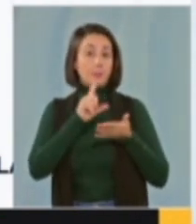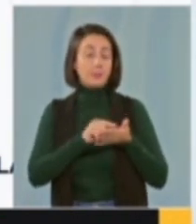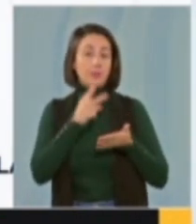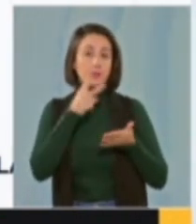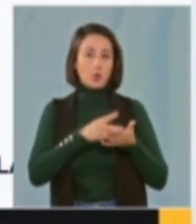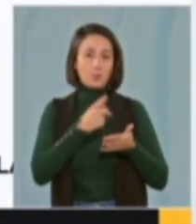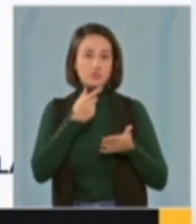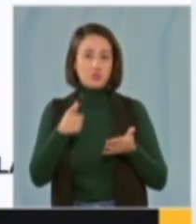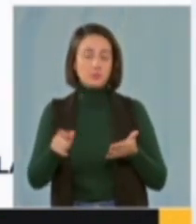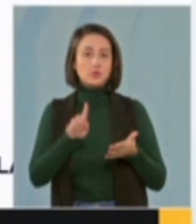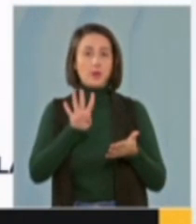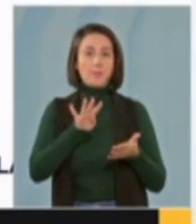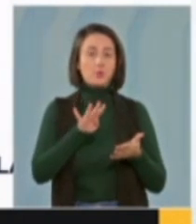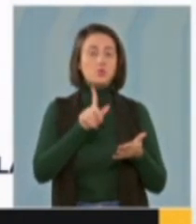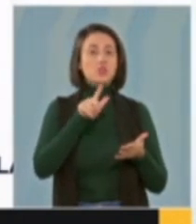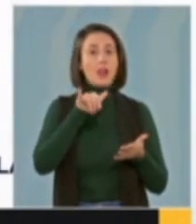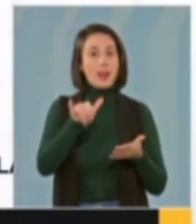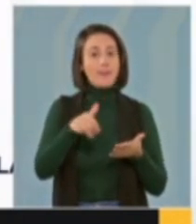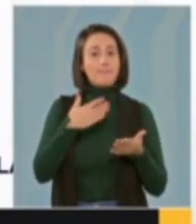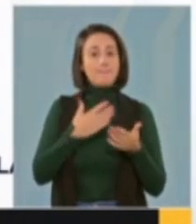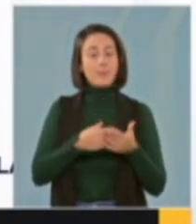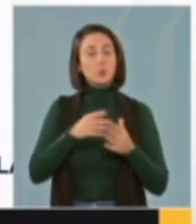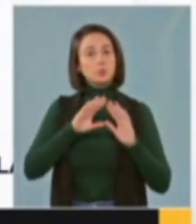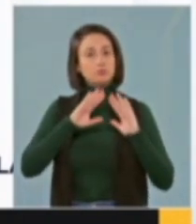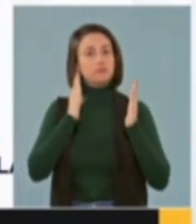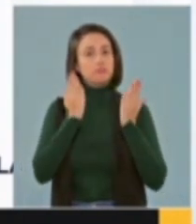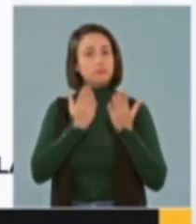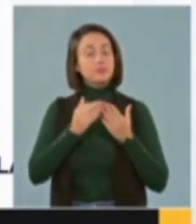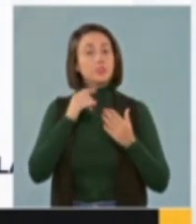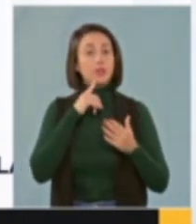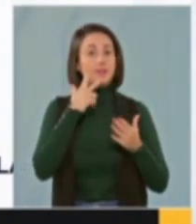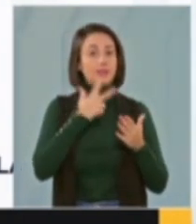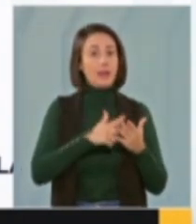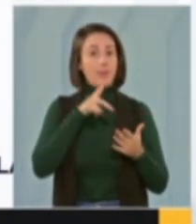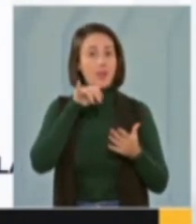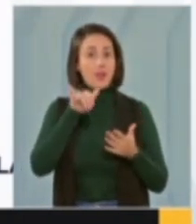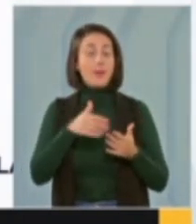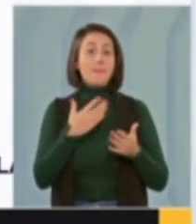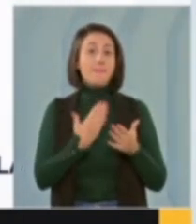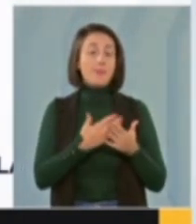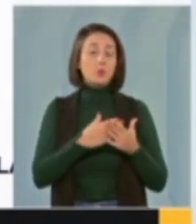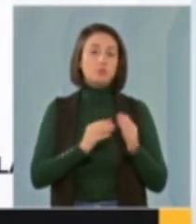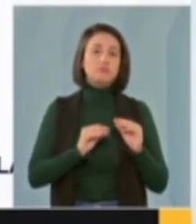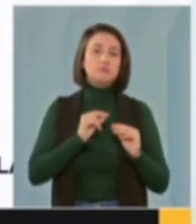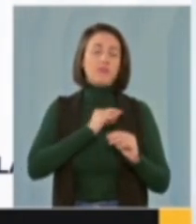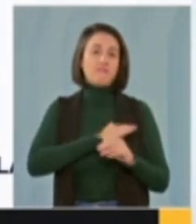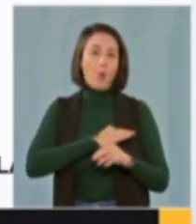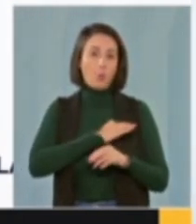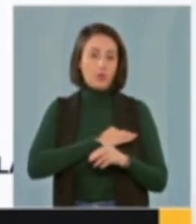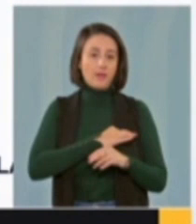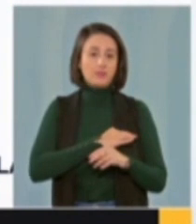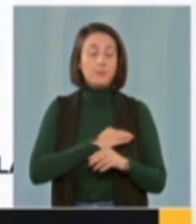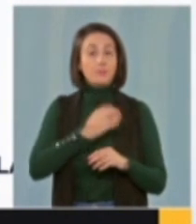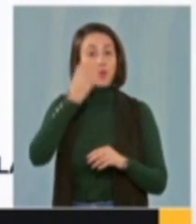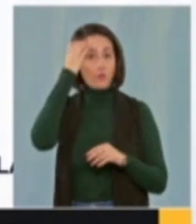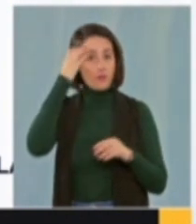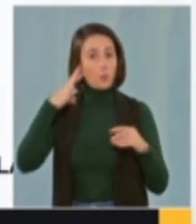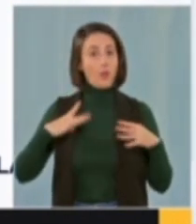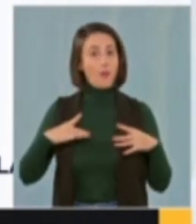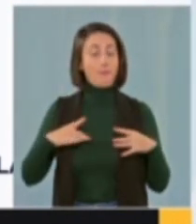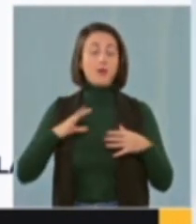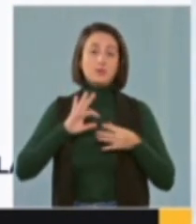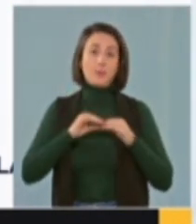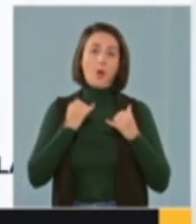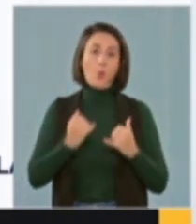2000 740 RON pentru studii generale și la 3000 RON pentru cei cu studii superioare guvernul Liberal intenționează